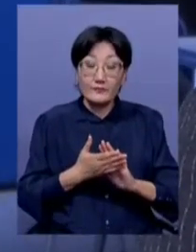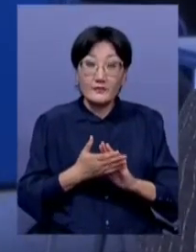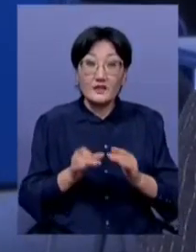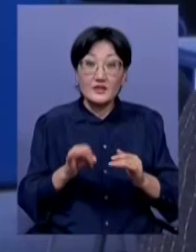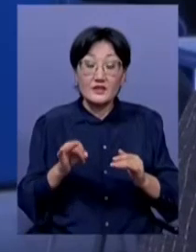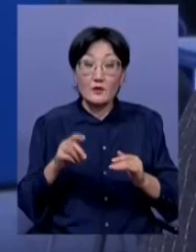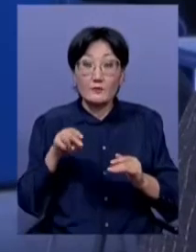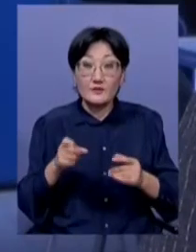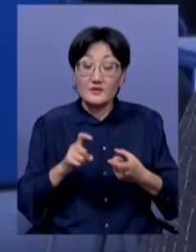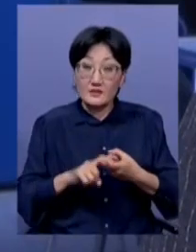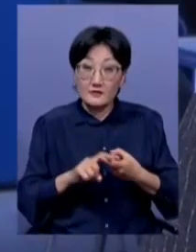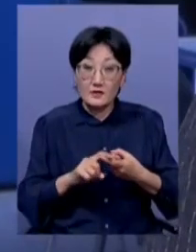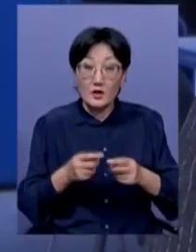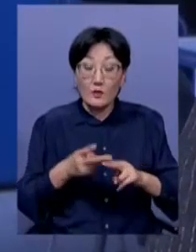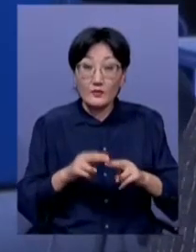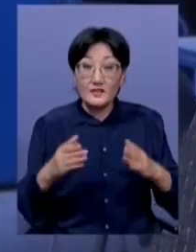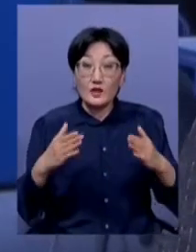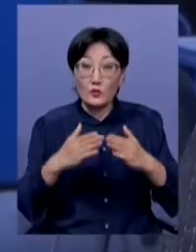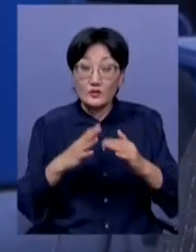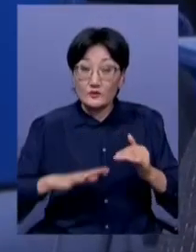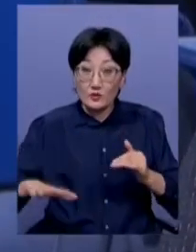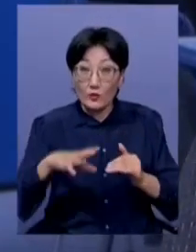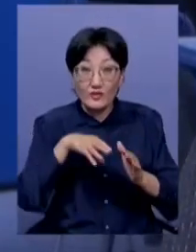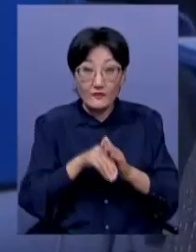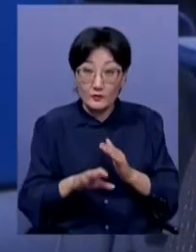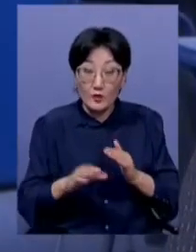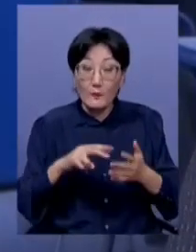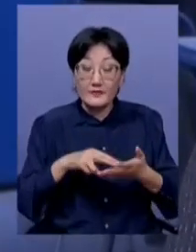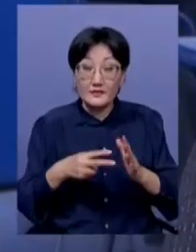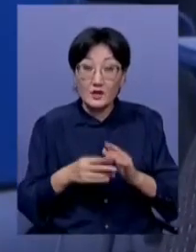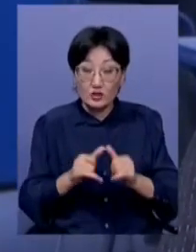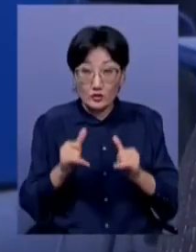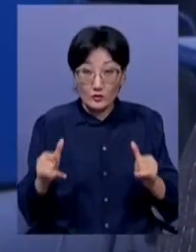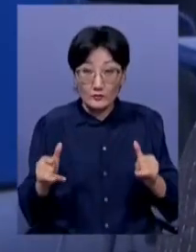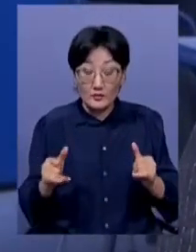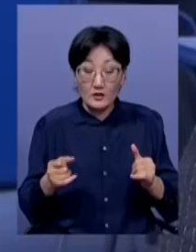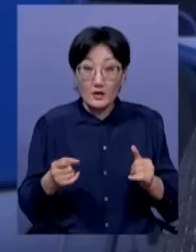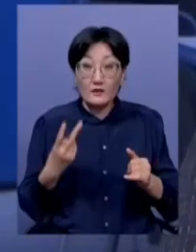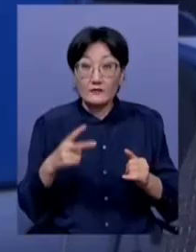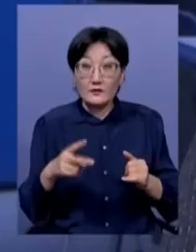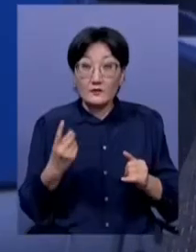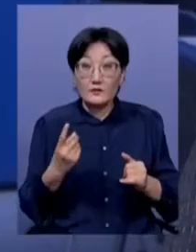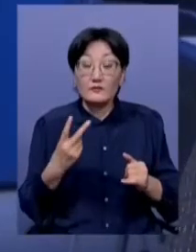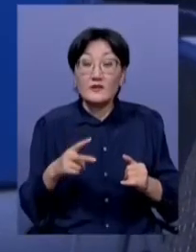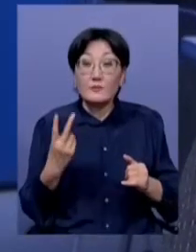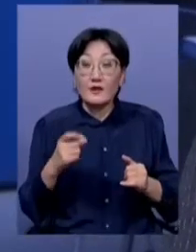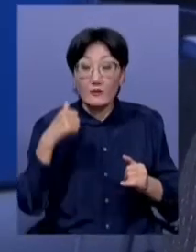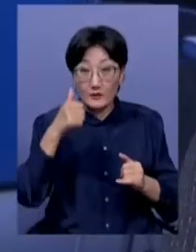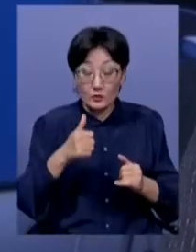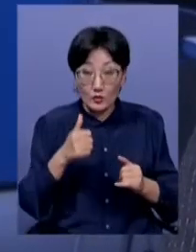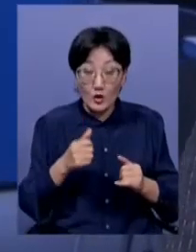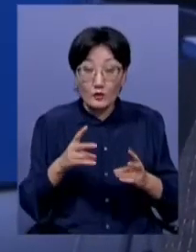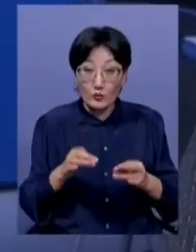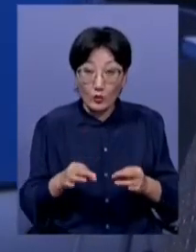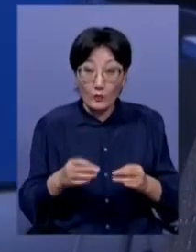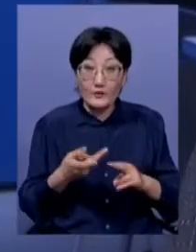И в связи с этим данный коттеджный комплекс не включен в планы развития в 2020 и 2021 году. Но